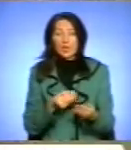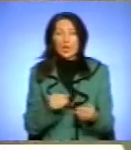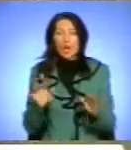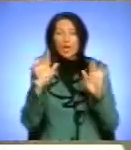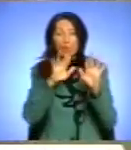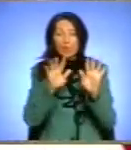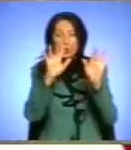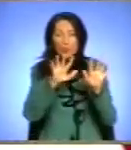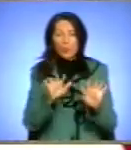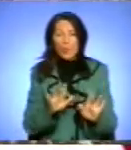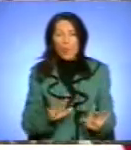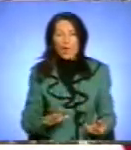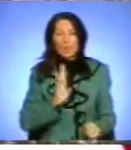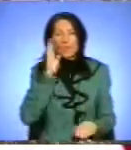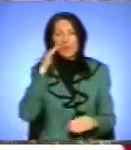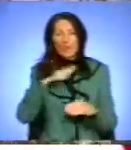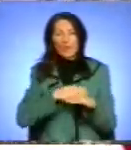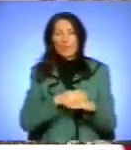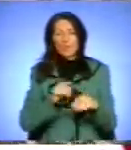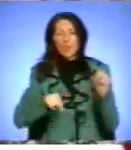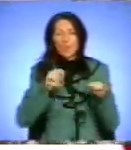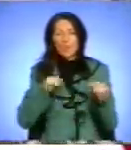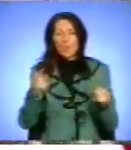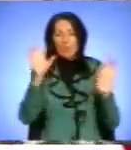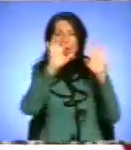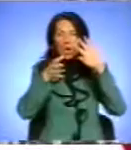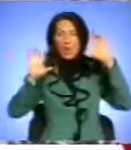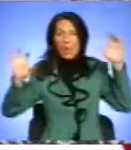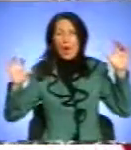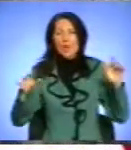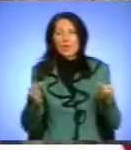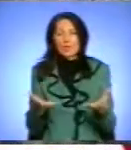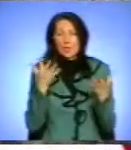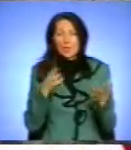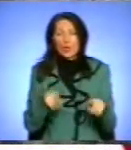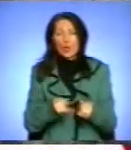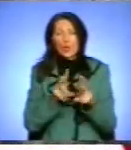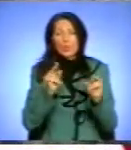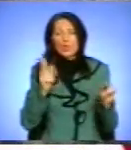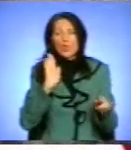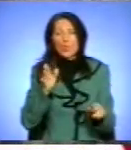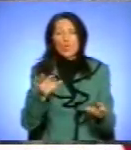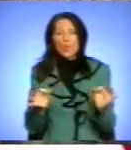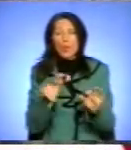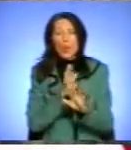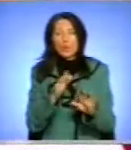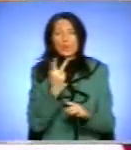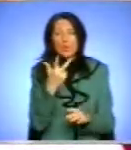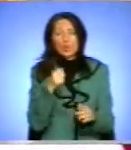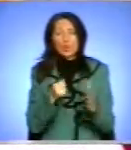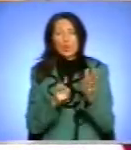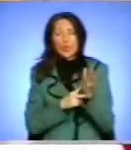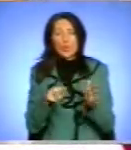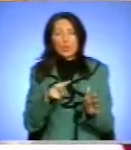вранці та ввечері, дощ і хмарна погода з проясненнями. Такою обіцяє бути погода з 3 по 7 листопада.